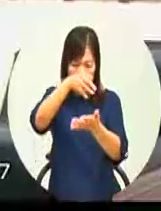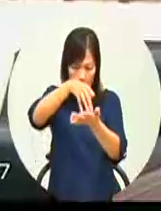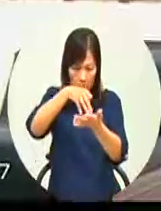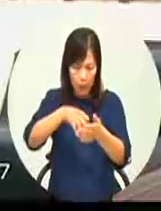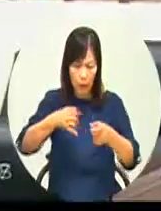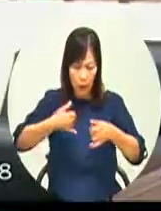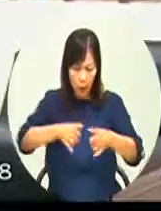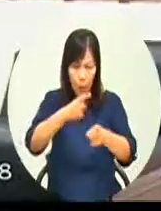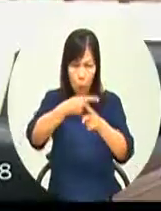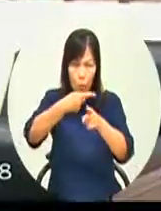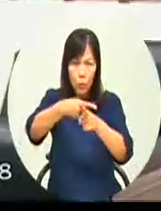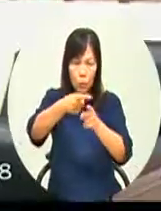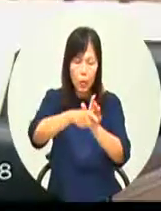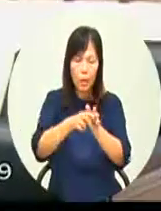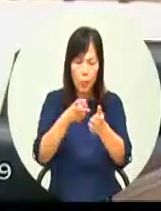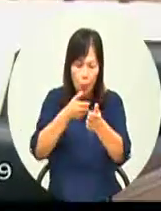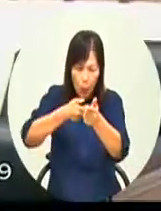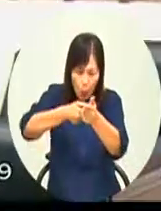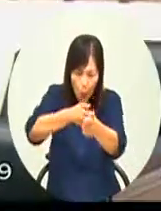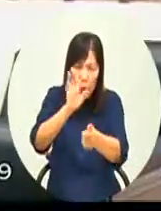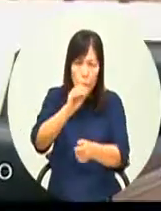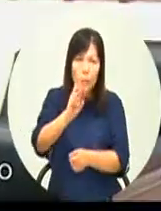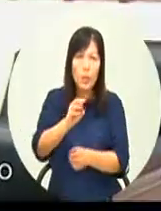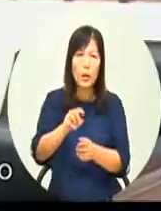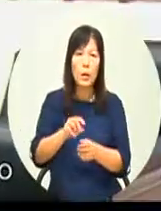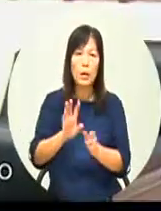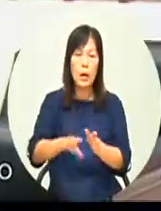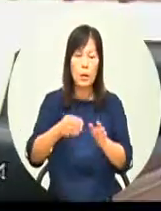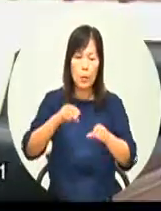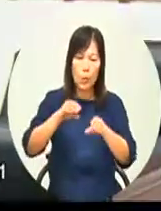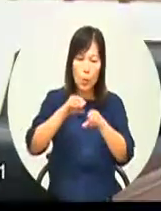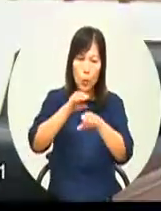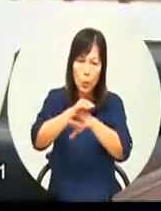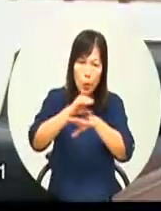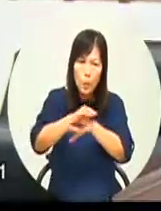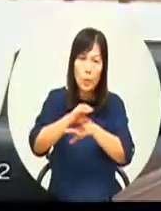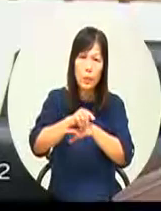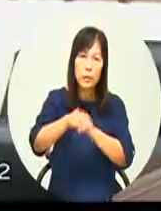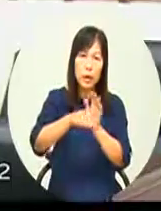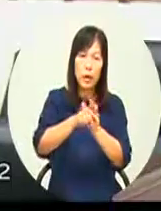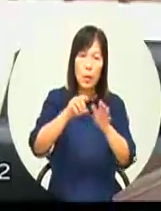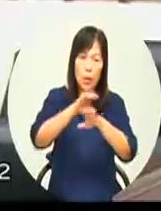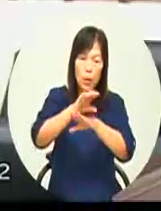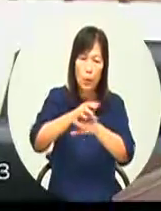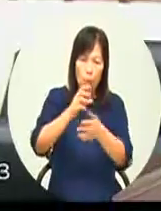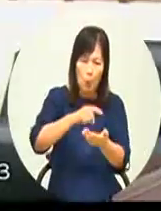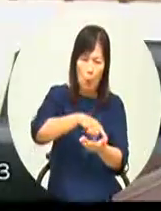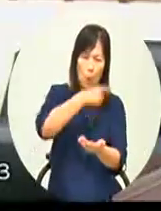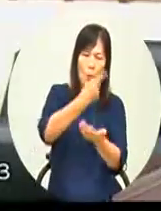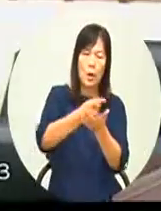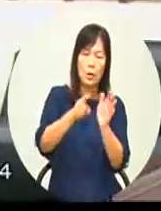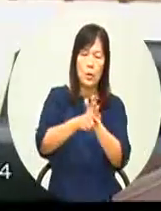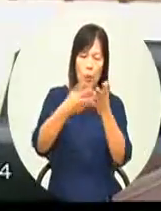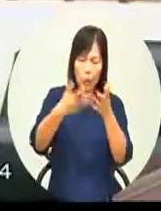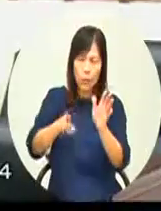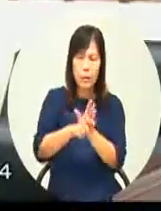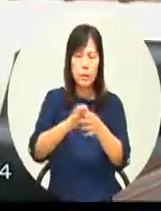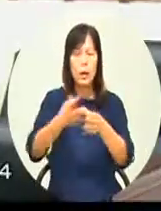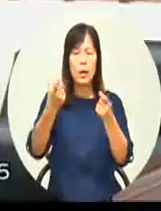不知道你们有没有去追踪？那因为有时候那个车辆的亮度大的话，你没有去追踪，它还